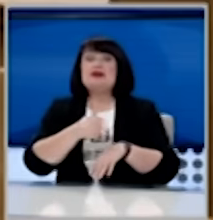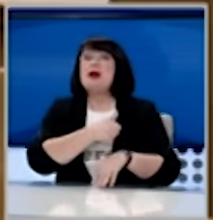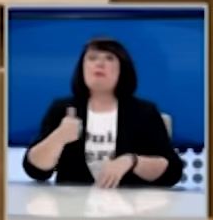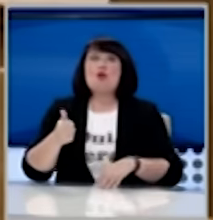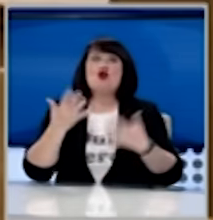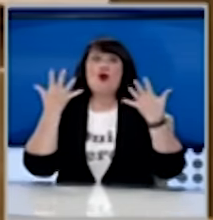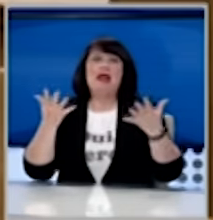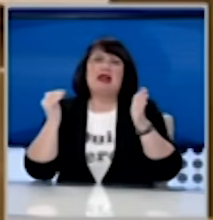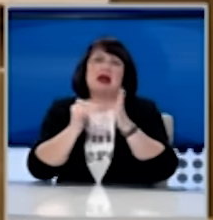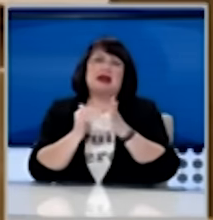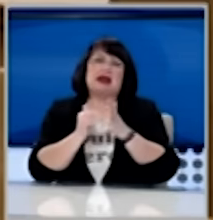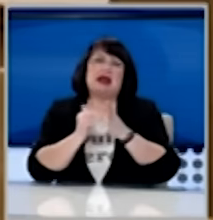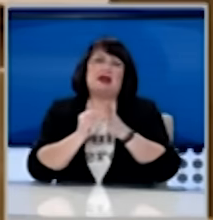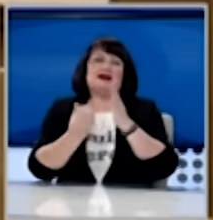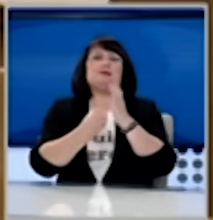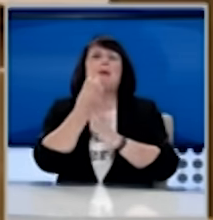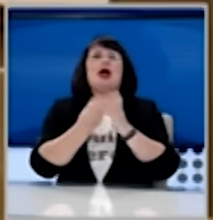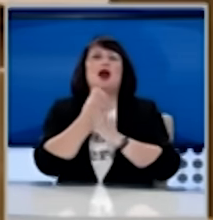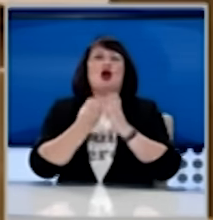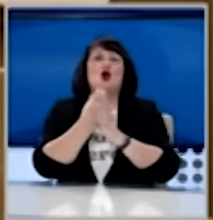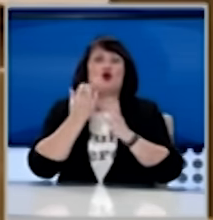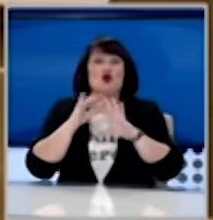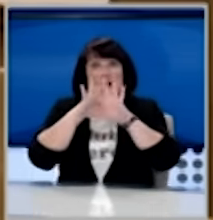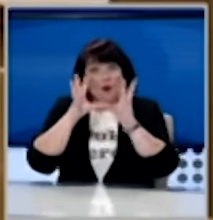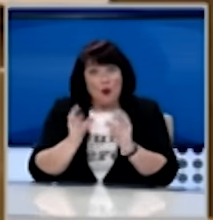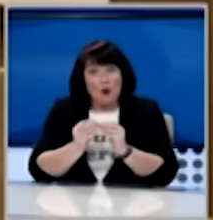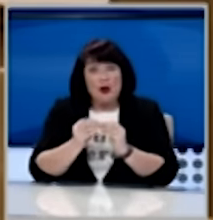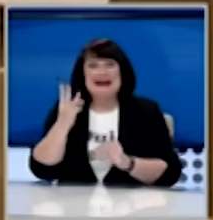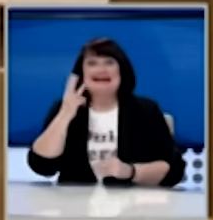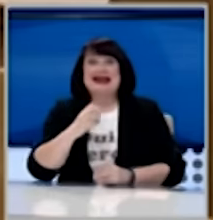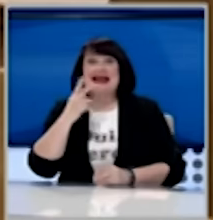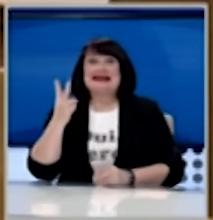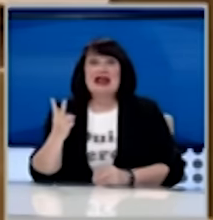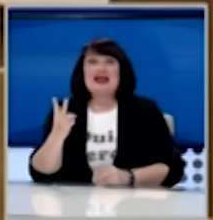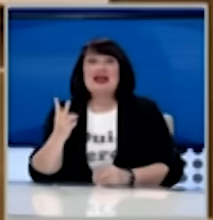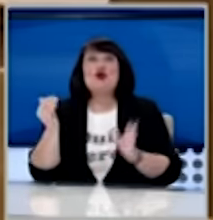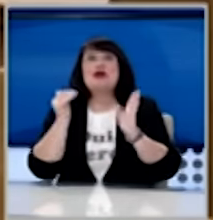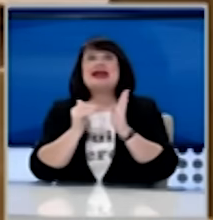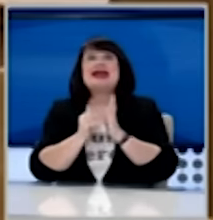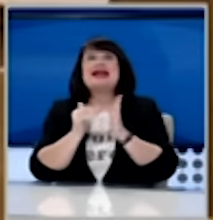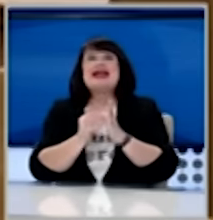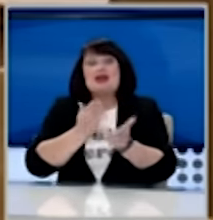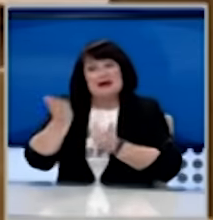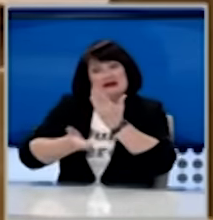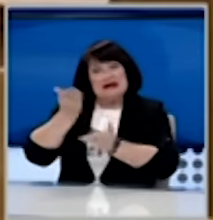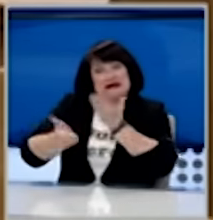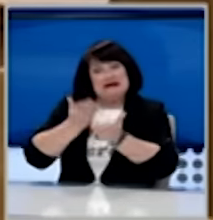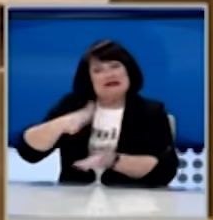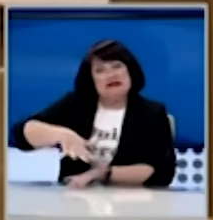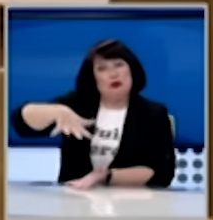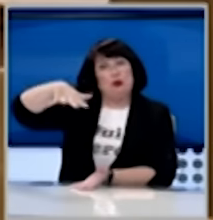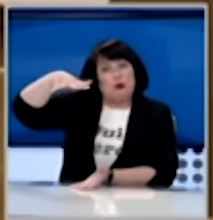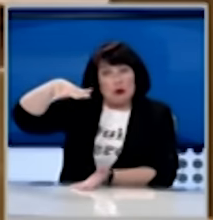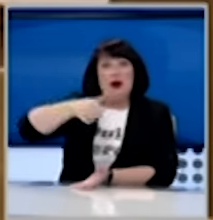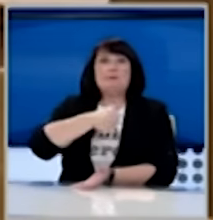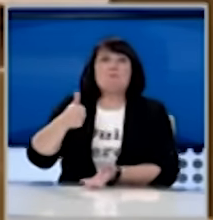μόλις 9.000 παραγωγοί σε σύνολο 32 και πλέον χιλιάδων αιτήσεων στην